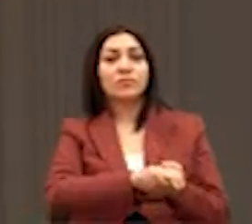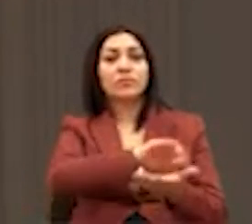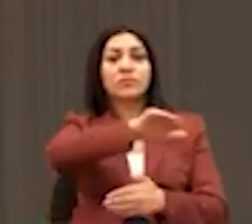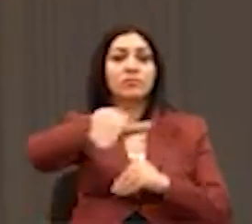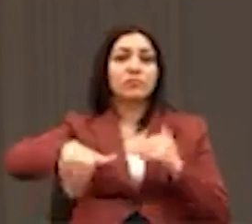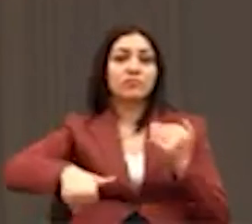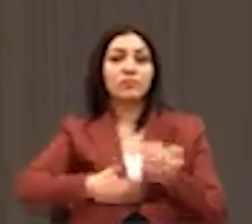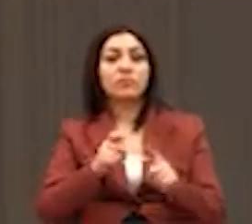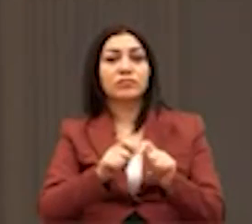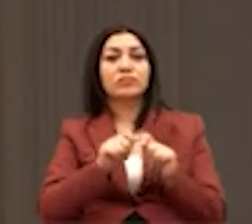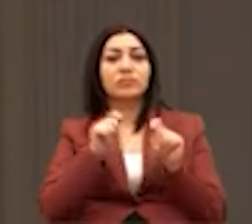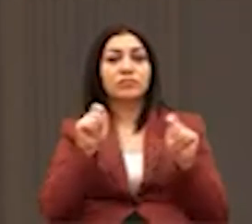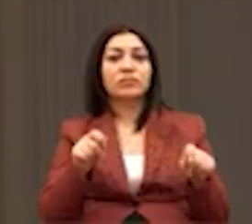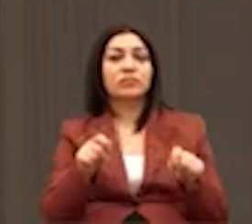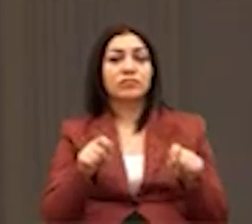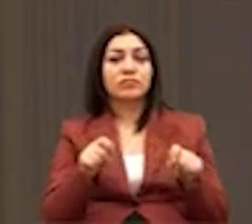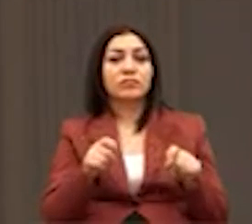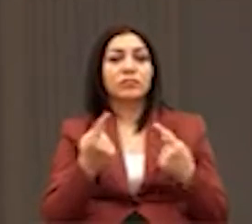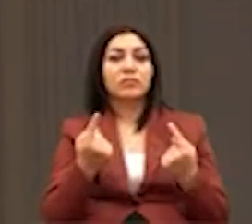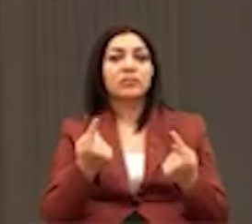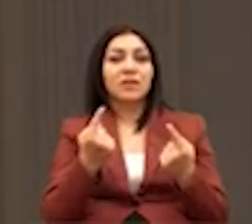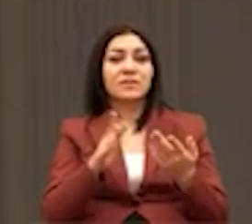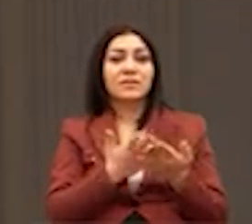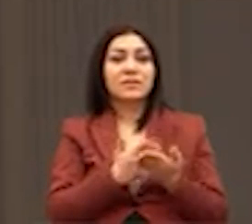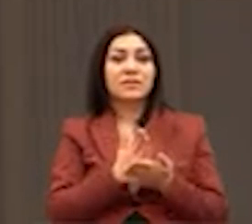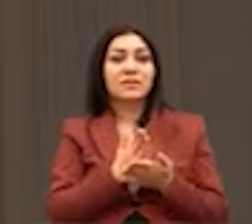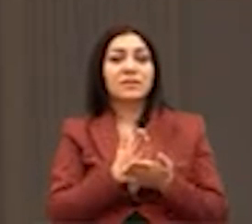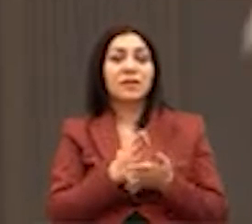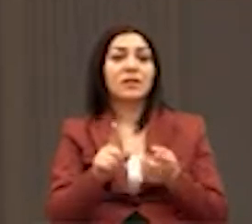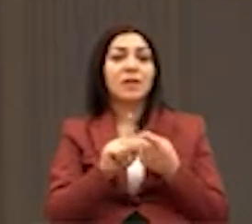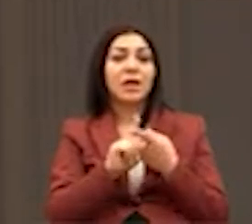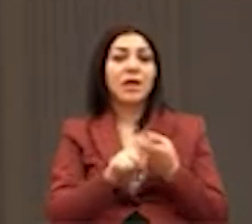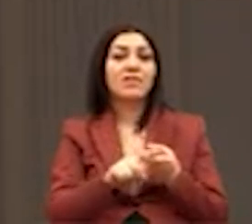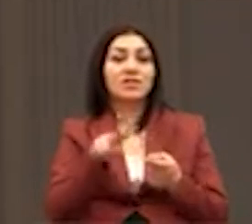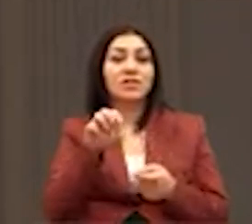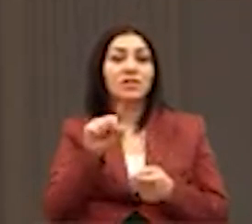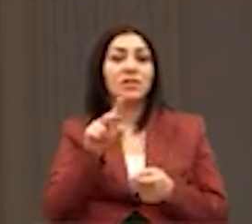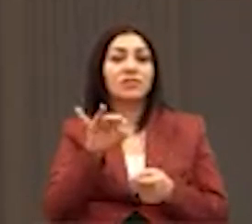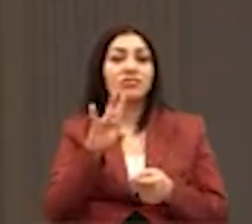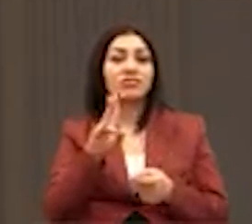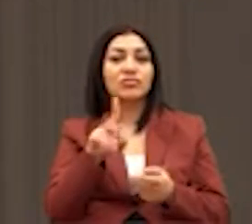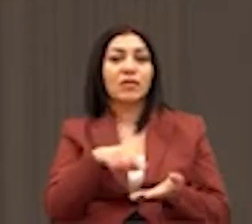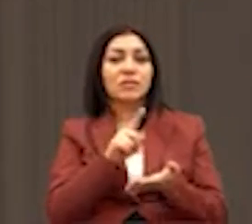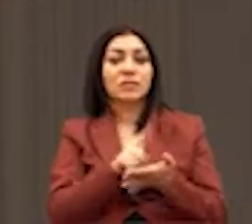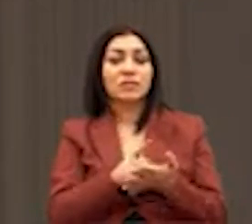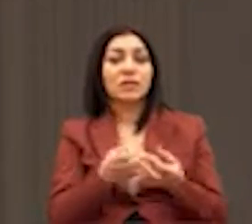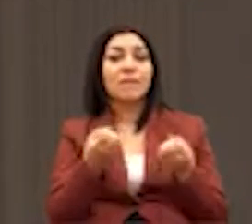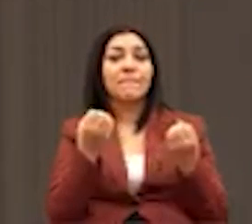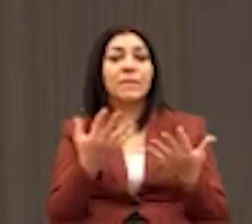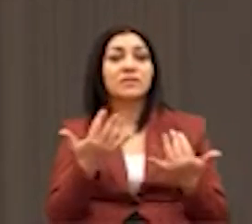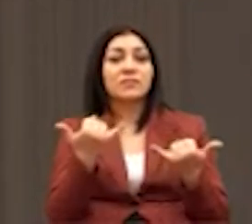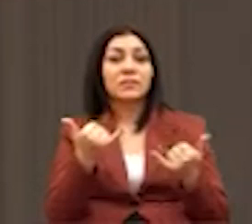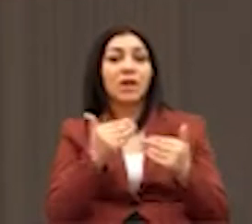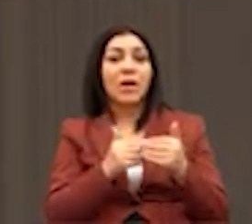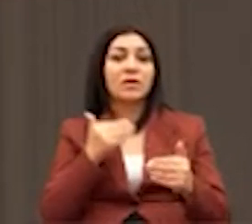համագործակցության հաստատման այս բոլոր մեծ քաղաքականության մի մասնիկն է։ Պարզապես այն հիմա առաջ է մղվել